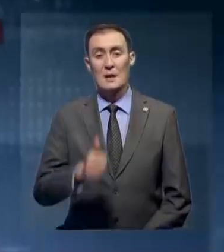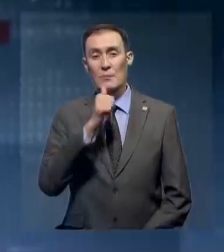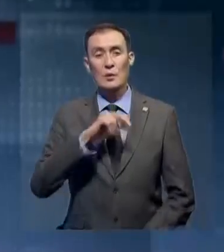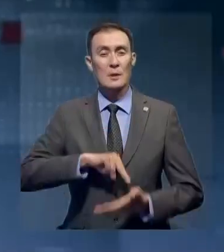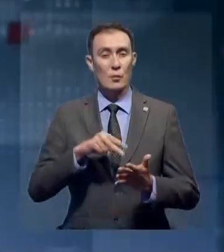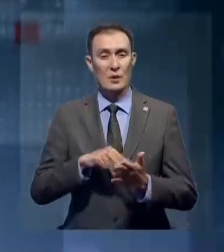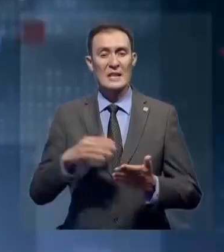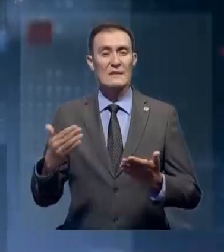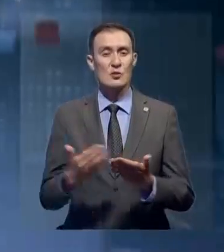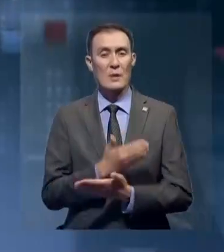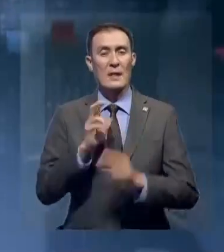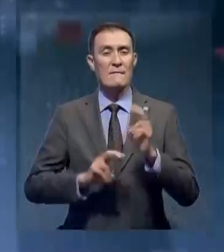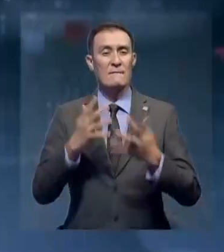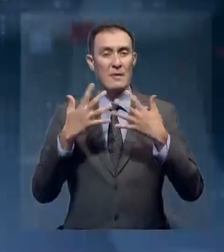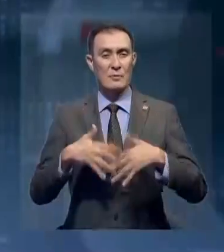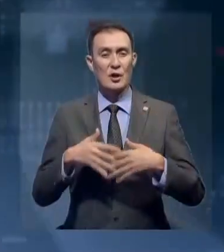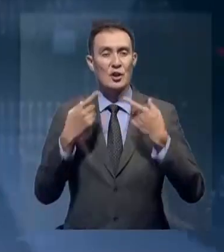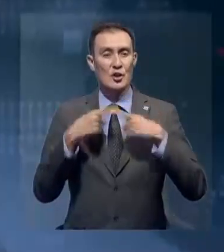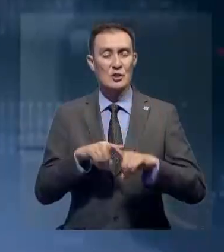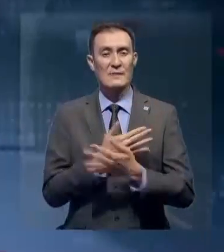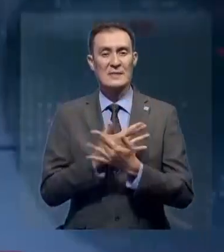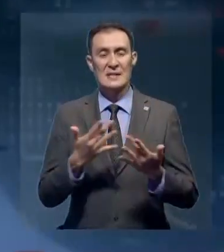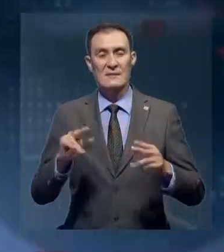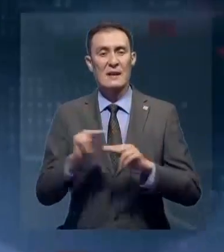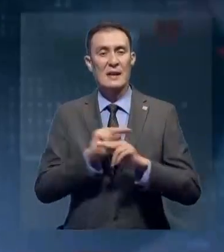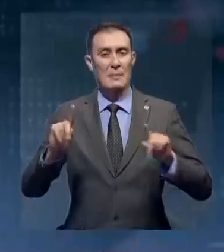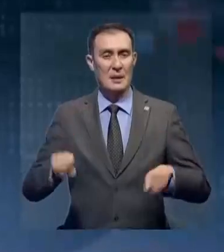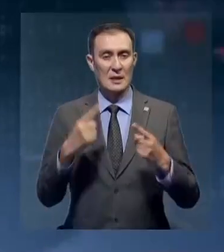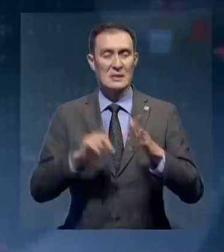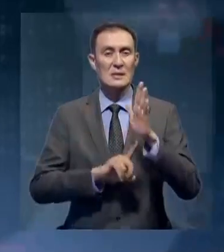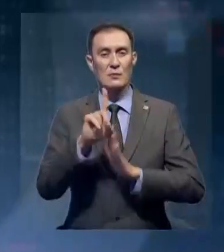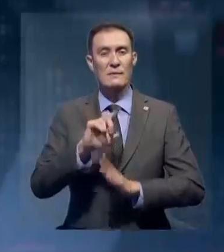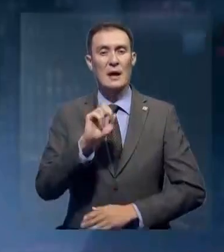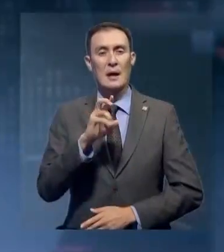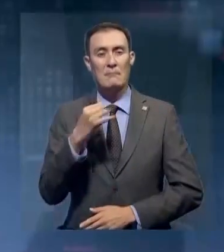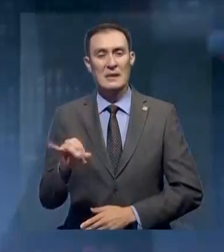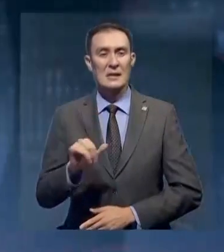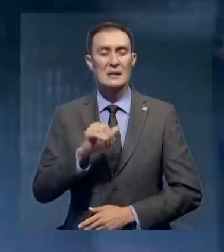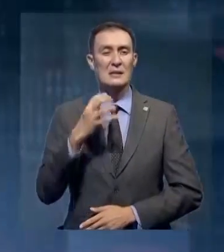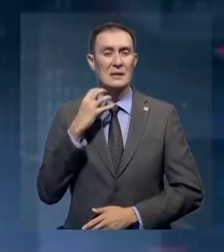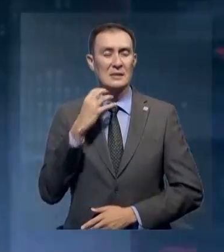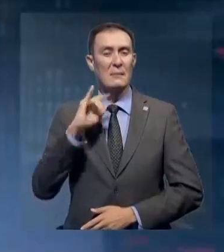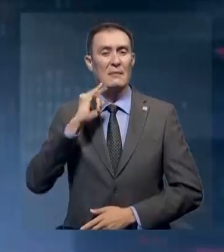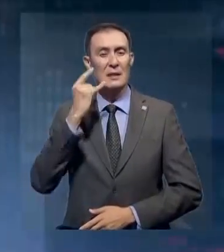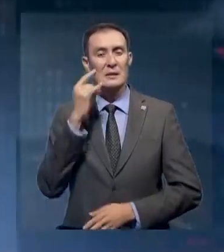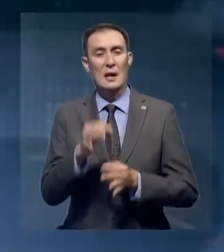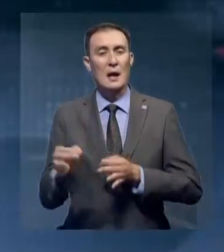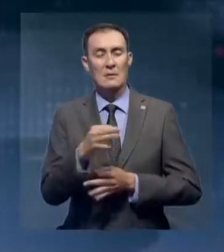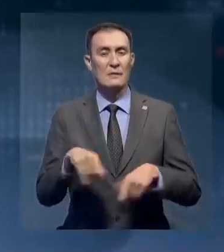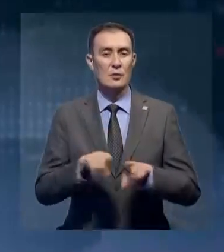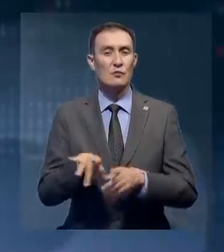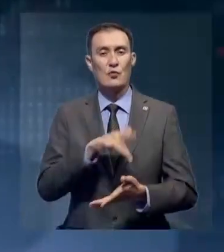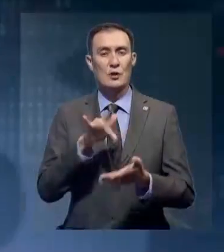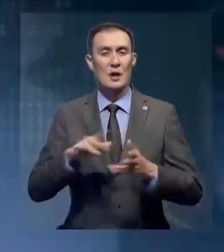Пилотный проект «Инновационная фабрика технических средств реабилитации» запущен в Абайской, Кызылординской, Павлодарской областях, а также в Астане